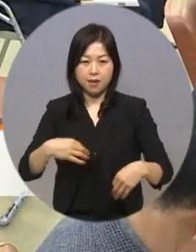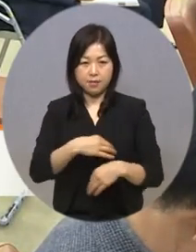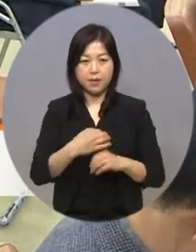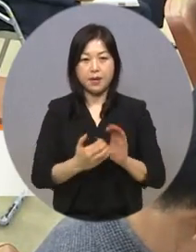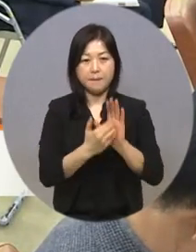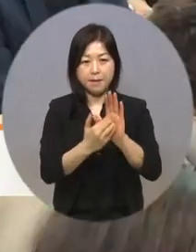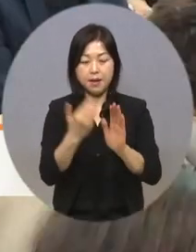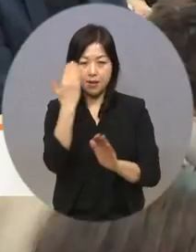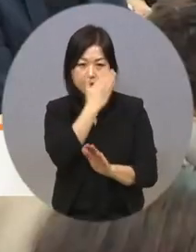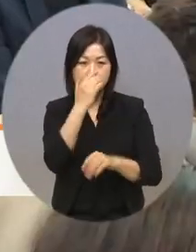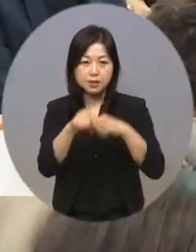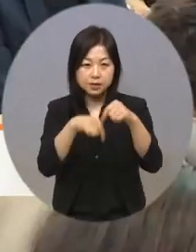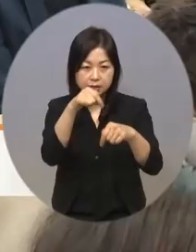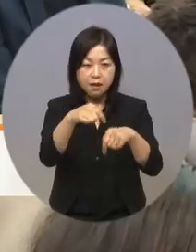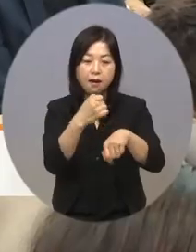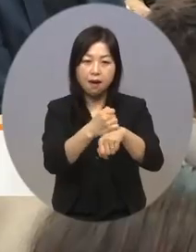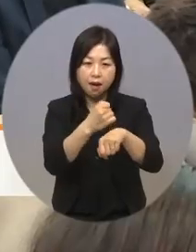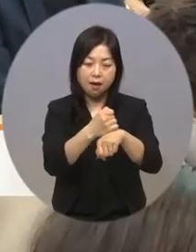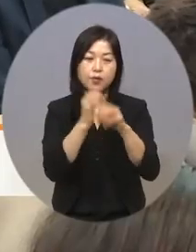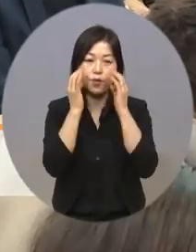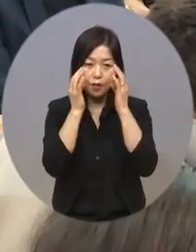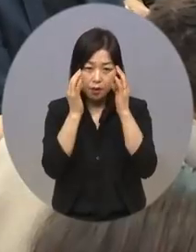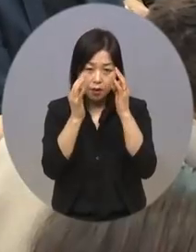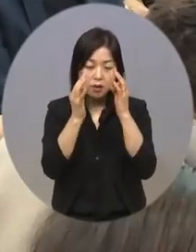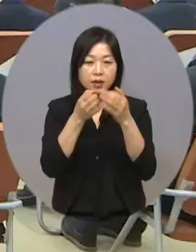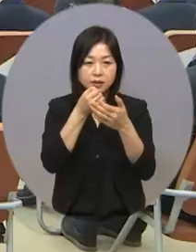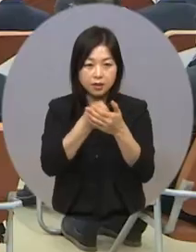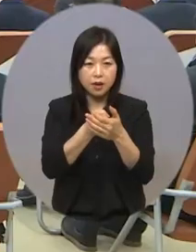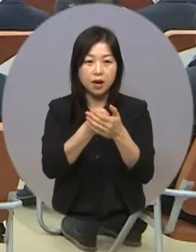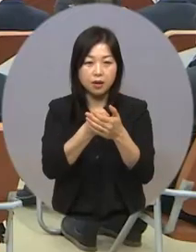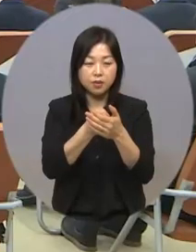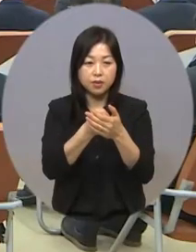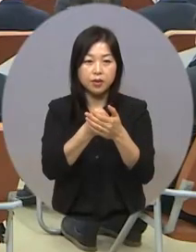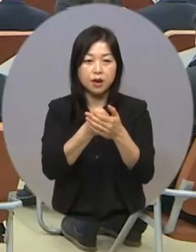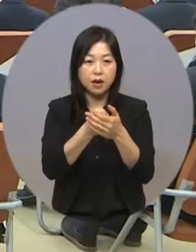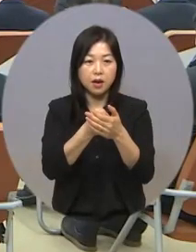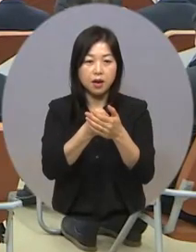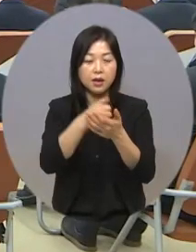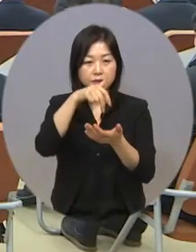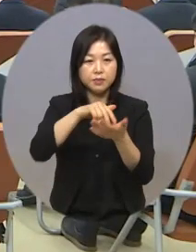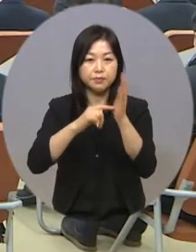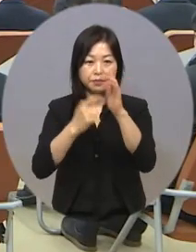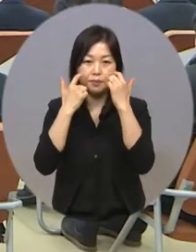정책 추진에 앞장설 것을 다짐하고 청렴 실천 의지를 공식 표명했습니다.